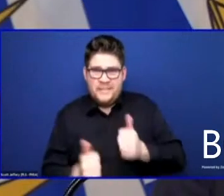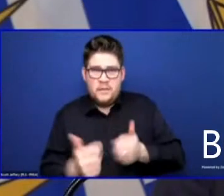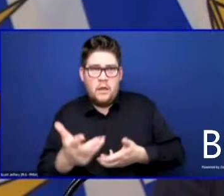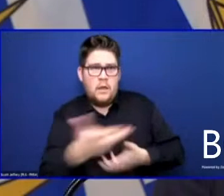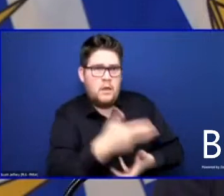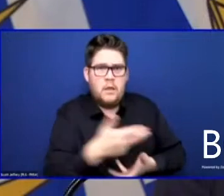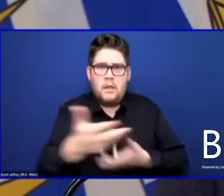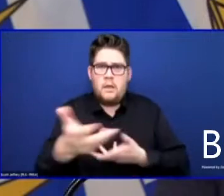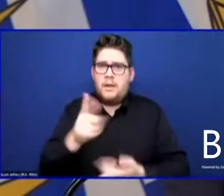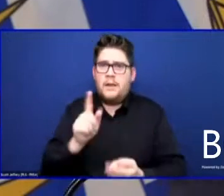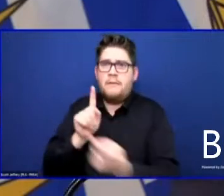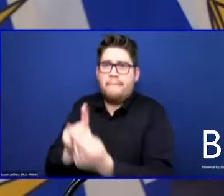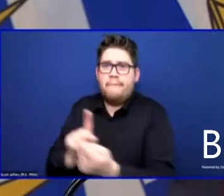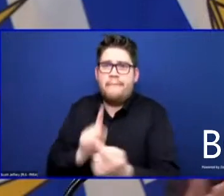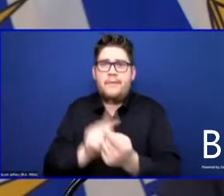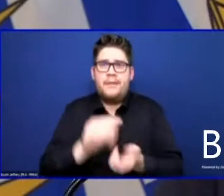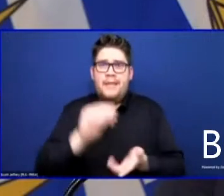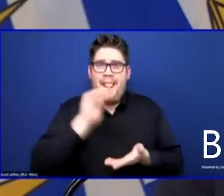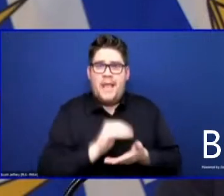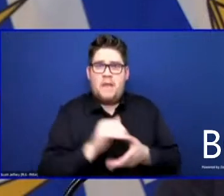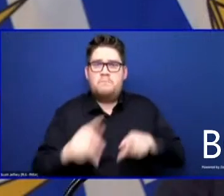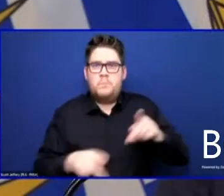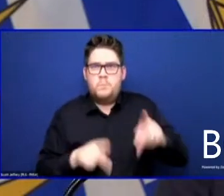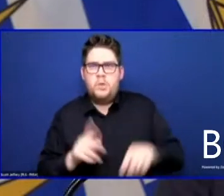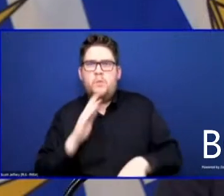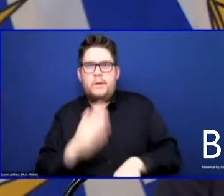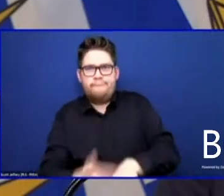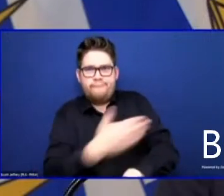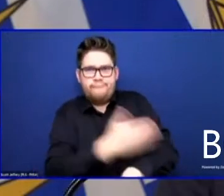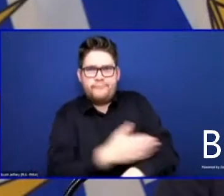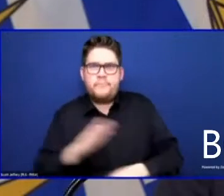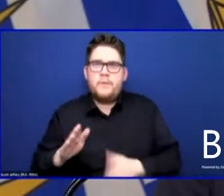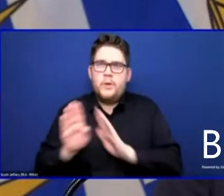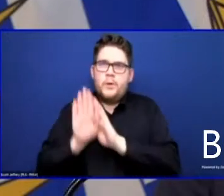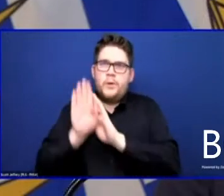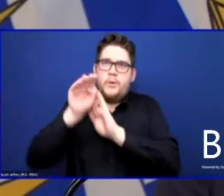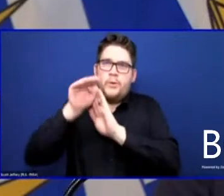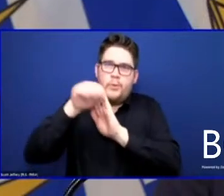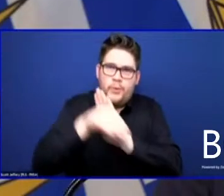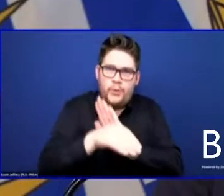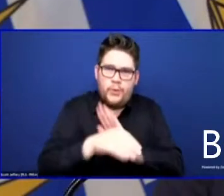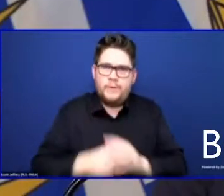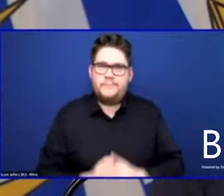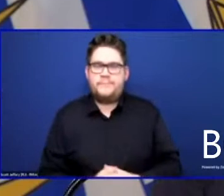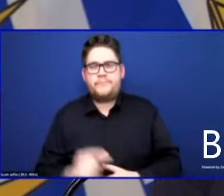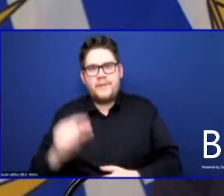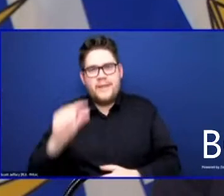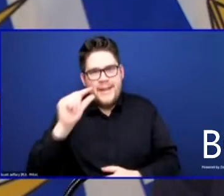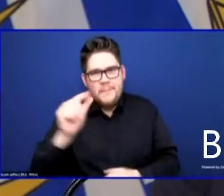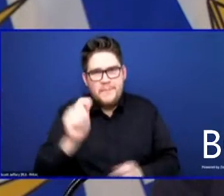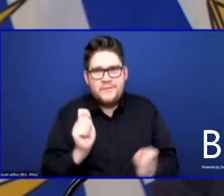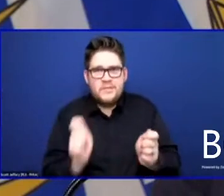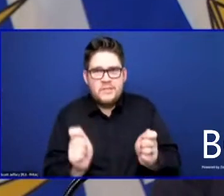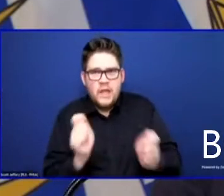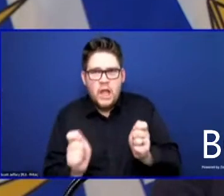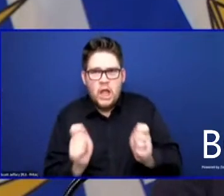来了之后 effort can make a big 哪些 difference 做得好 in 的 our 给我 overall 们带来的 risk 好处 in the province. I know many, many people 我也知 have 道